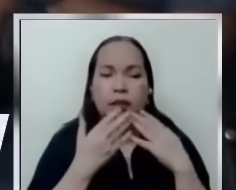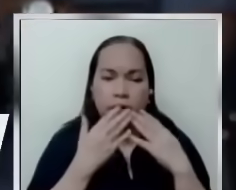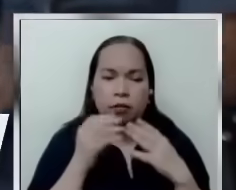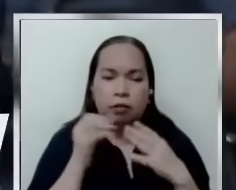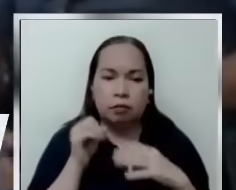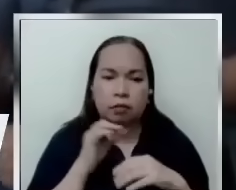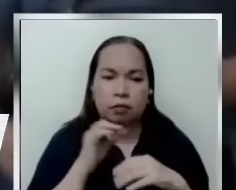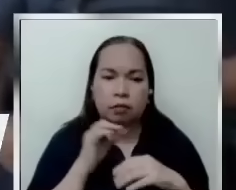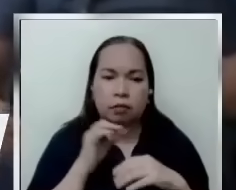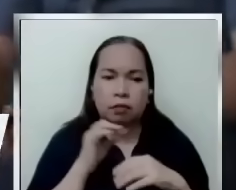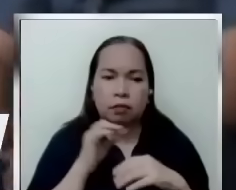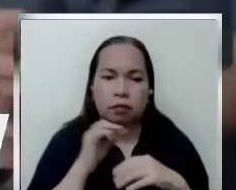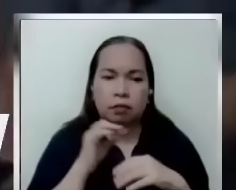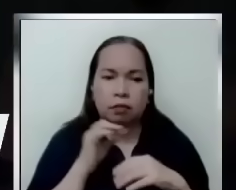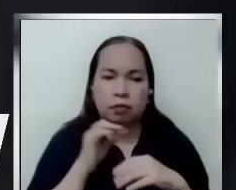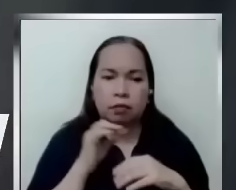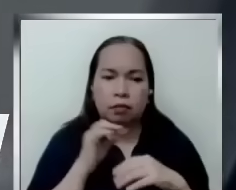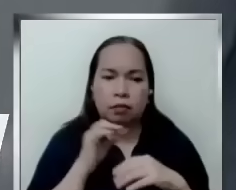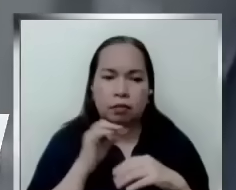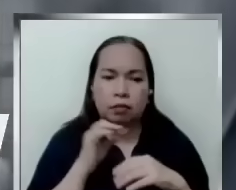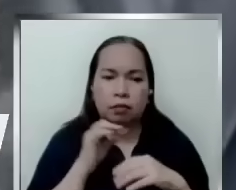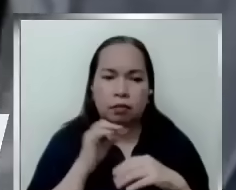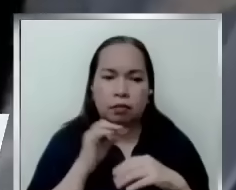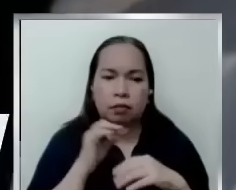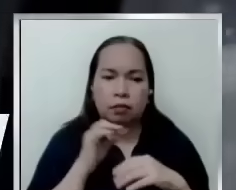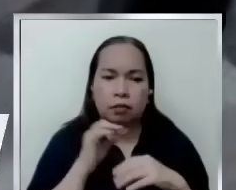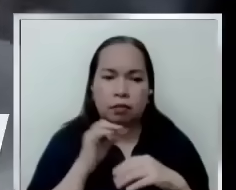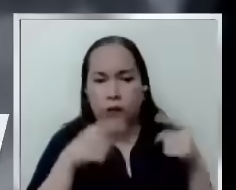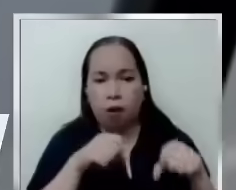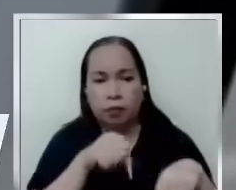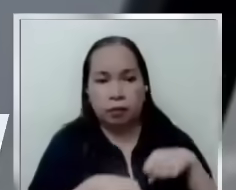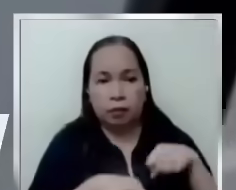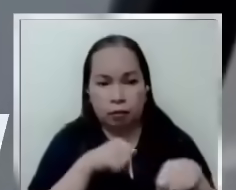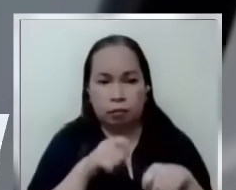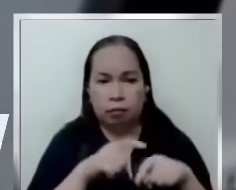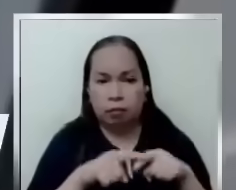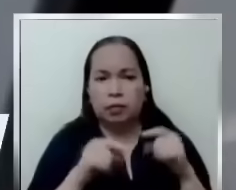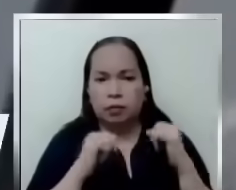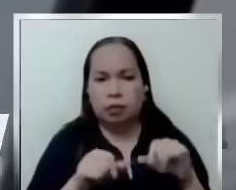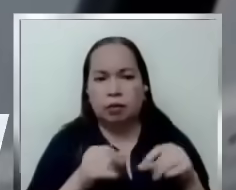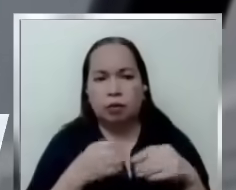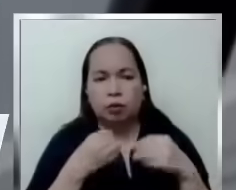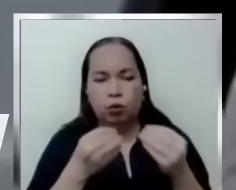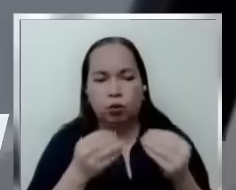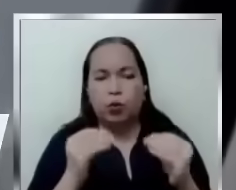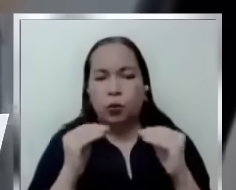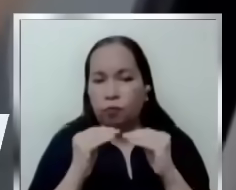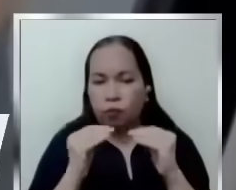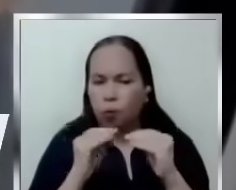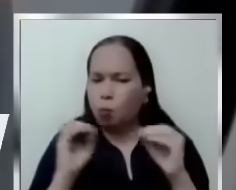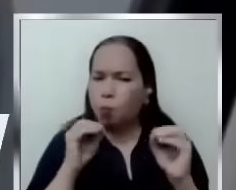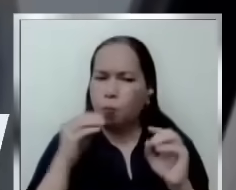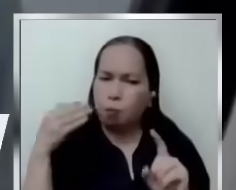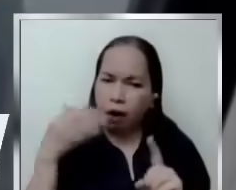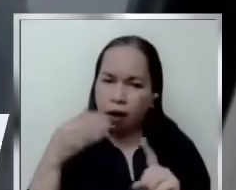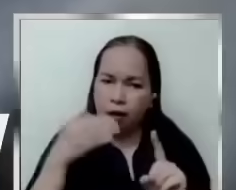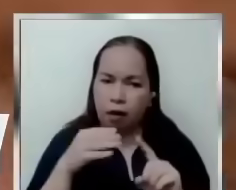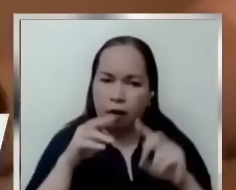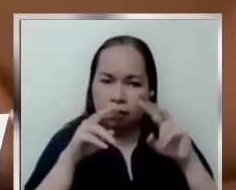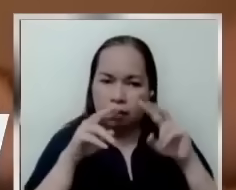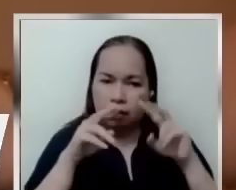unang pumuna sa nangyari sa siklista, itutuloy daw nila ang fair at unbiased na investigasyon ukol sa